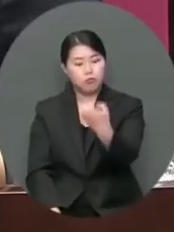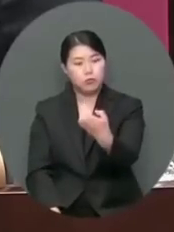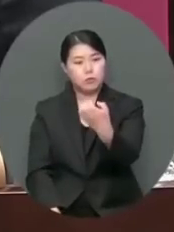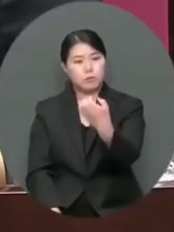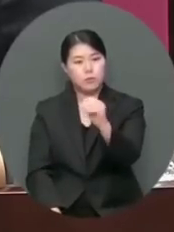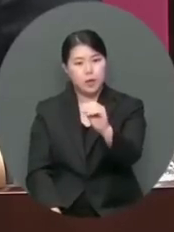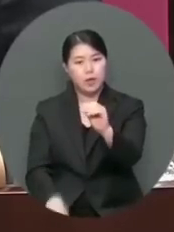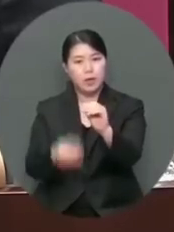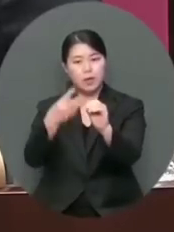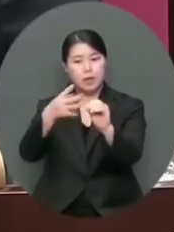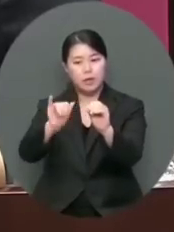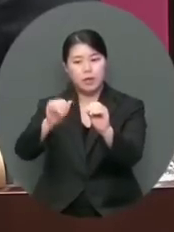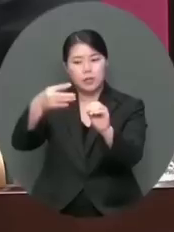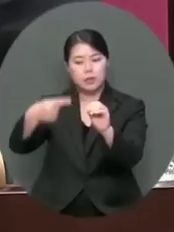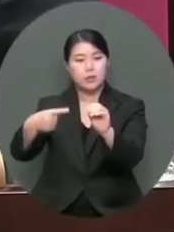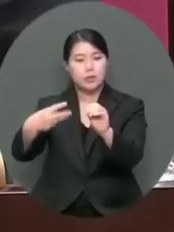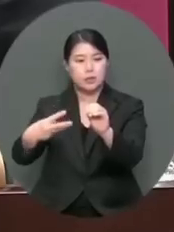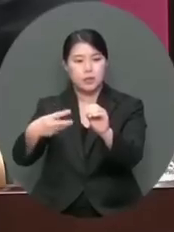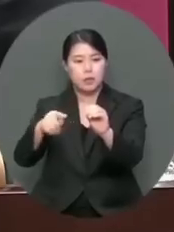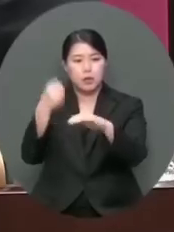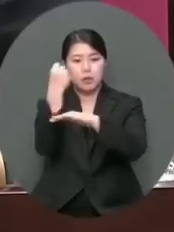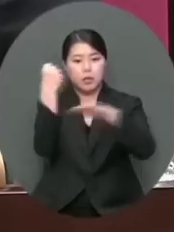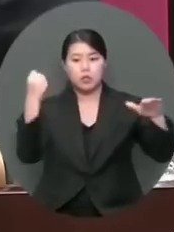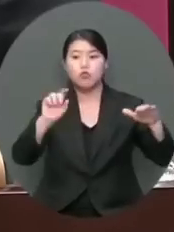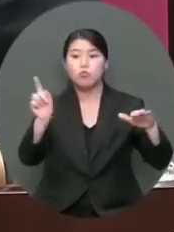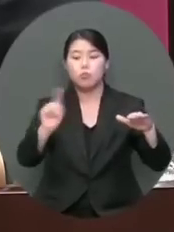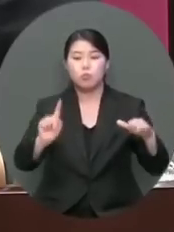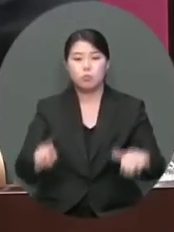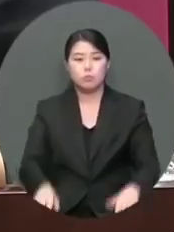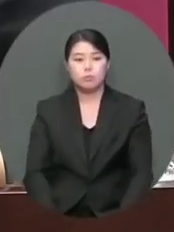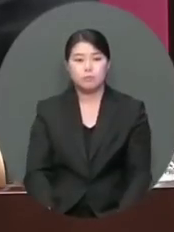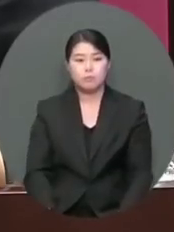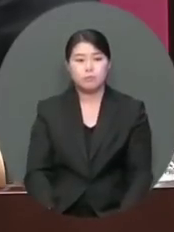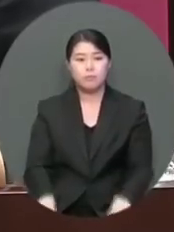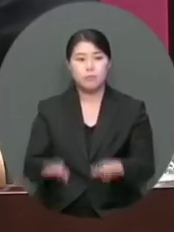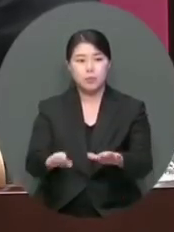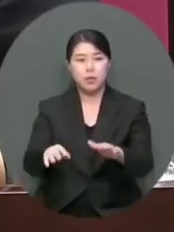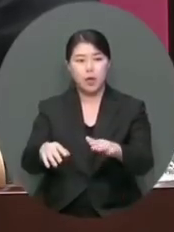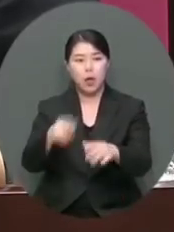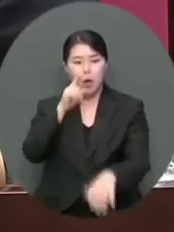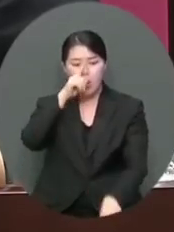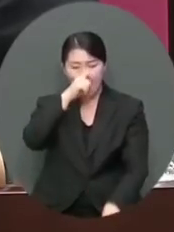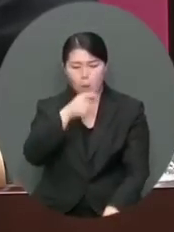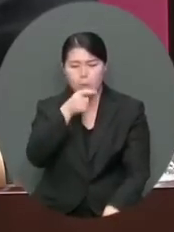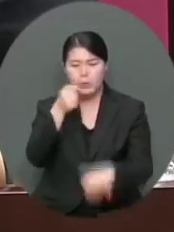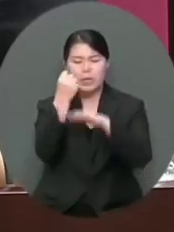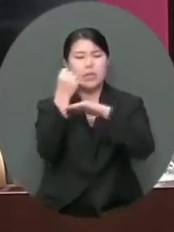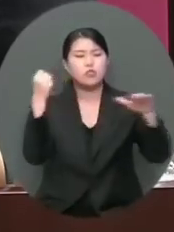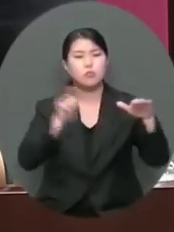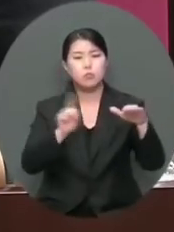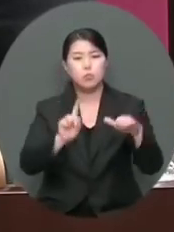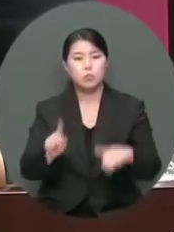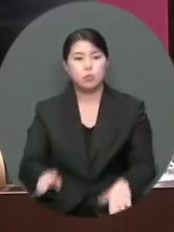490만 리터리 기준이 뭡니까? 지금 오염된 기준이 뭡니까?